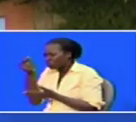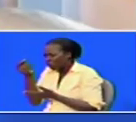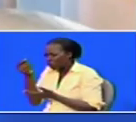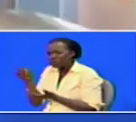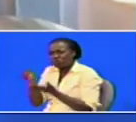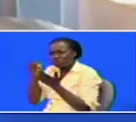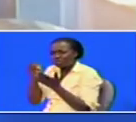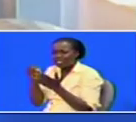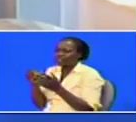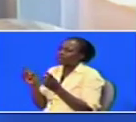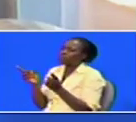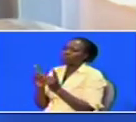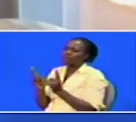specialists.